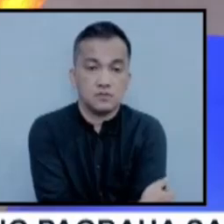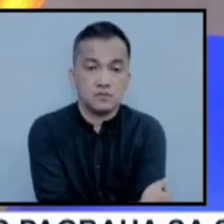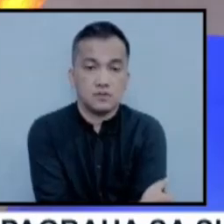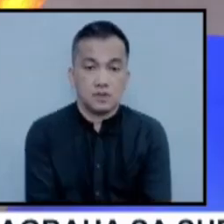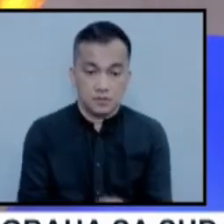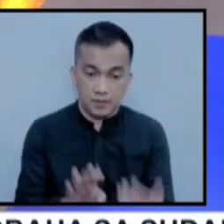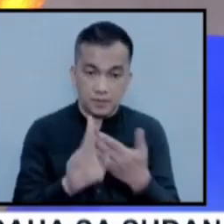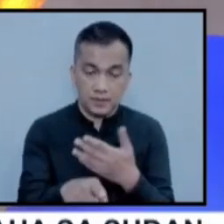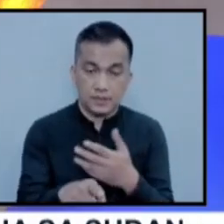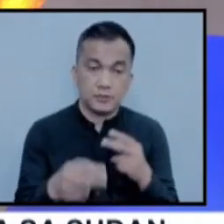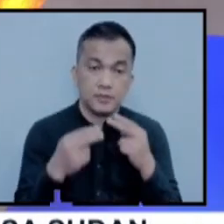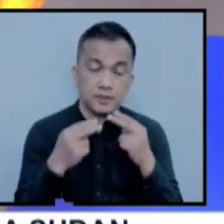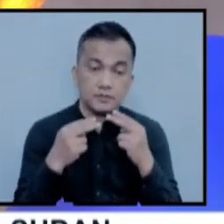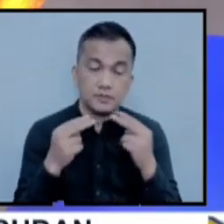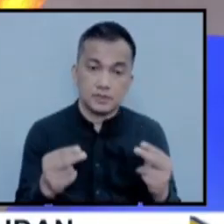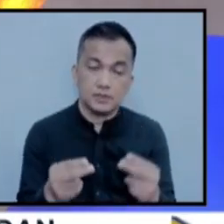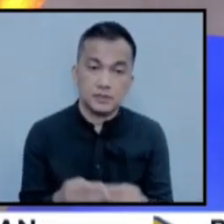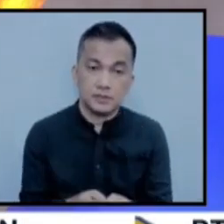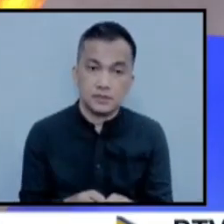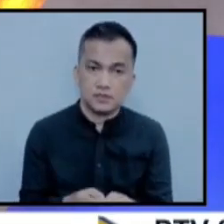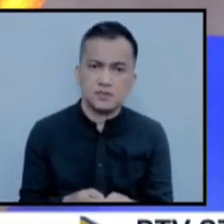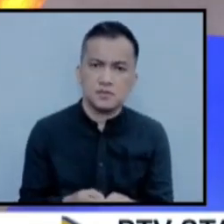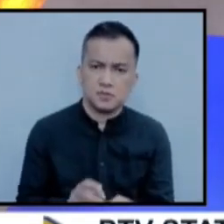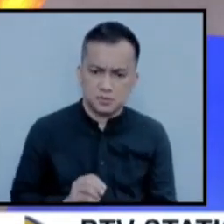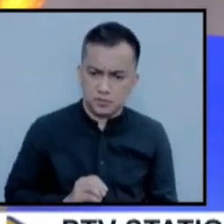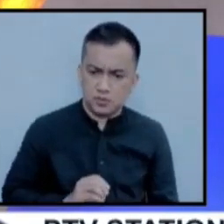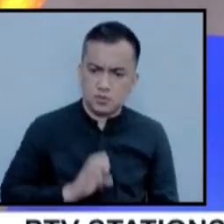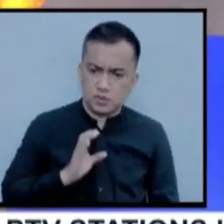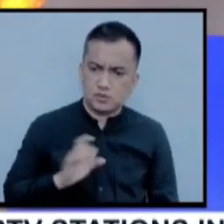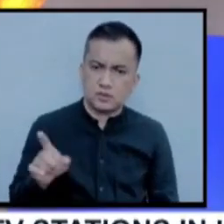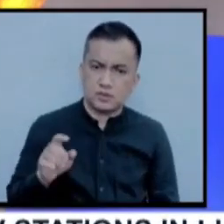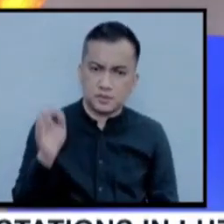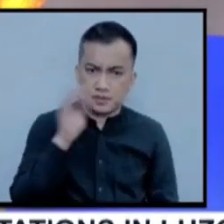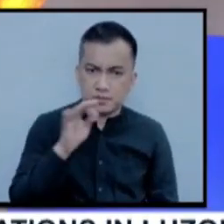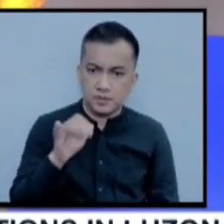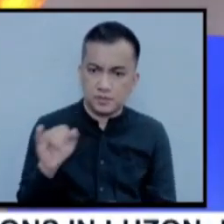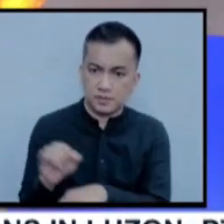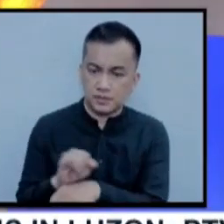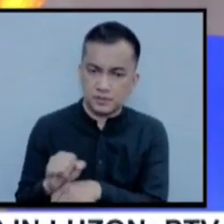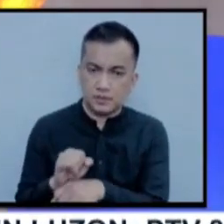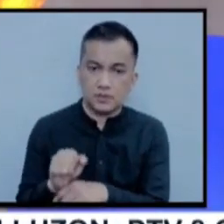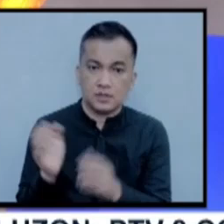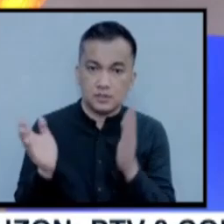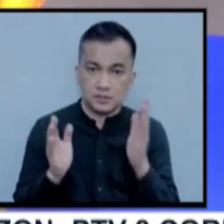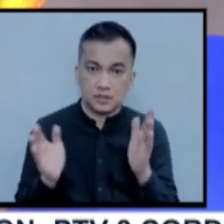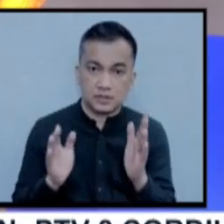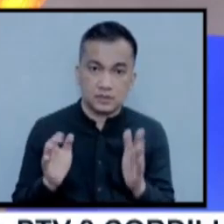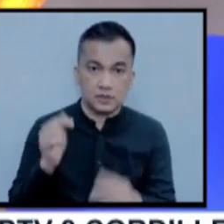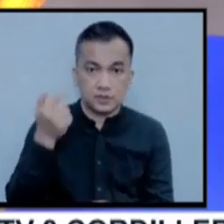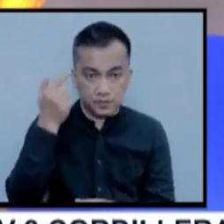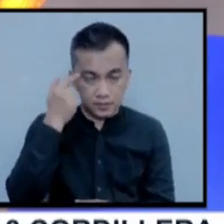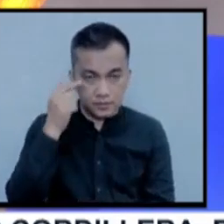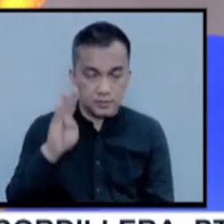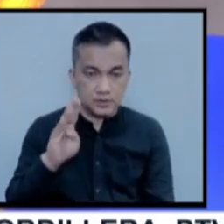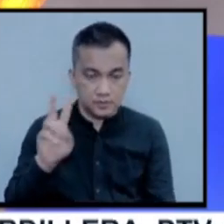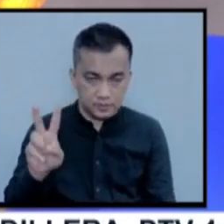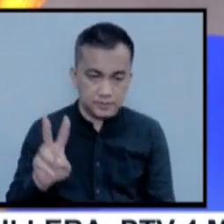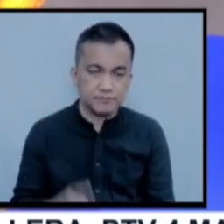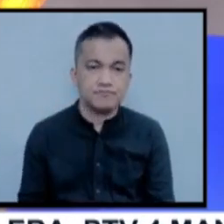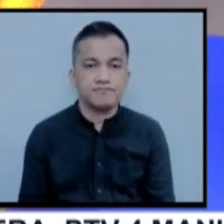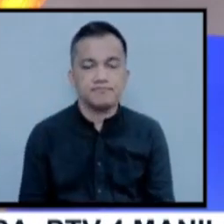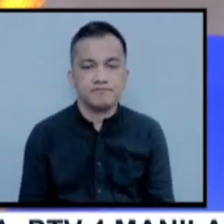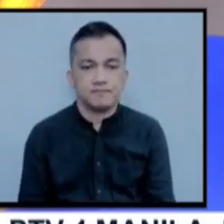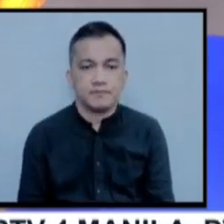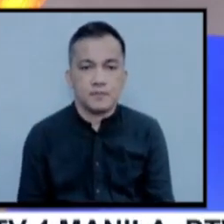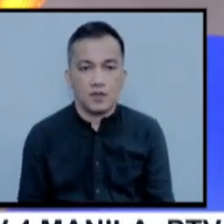nananatiling mataas ang kumpyansa ng mga Pilipino sa pagsisikap at serbisyo ng administrasyon ni pangulong Ferdinand R Marcos JR